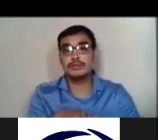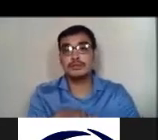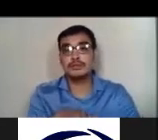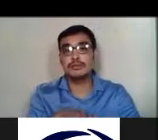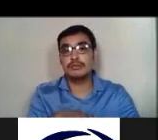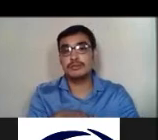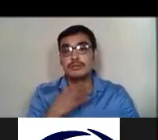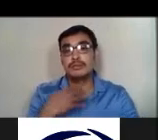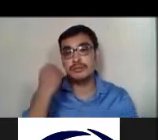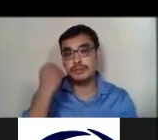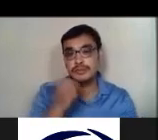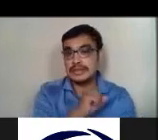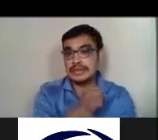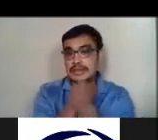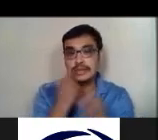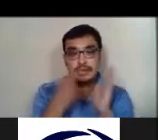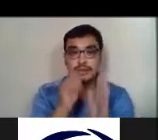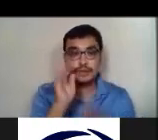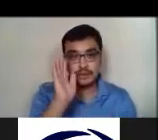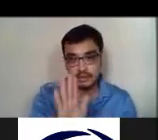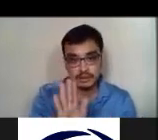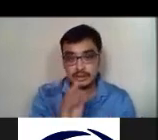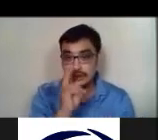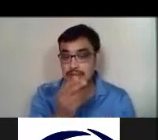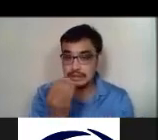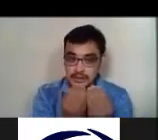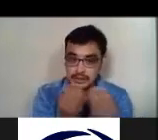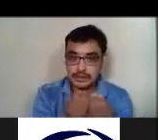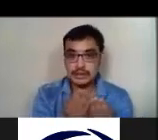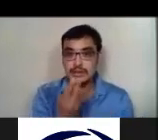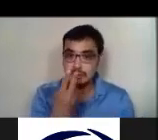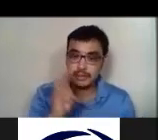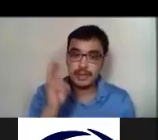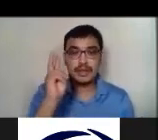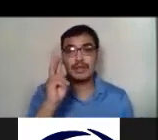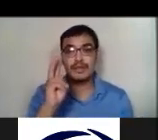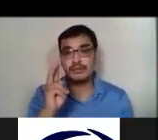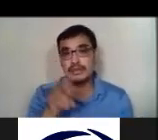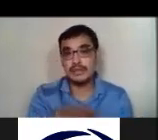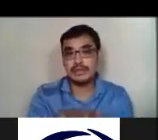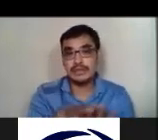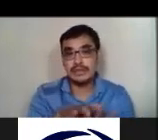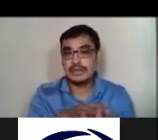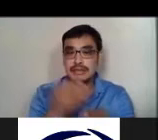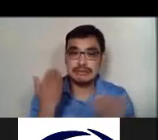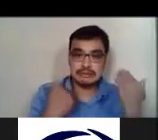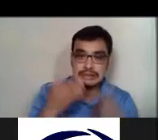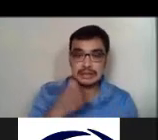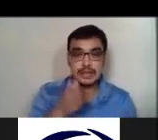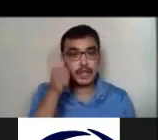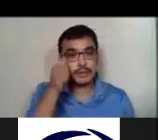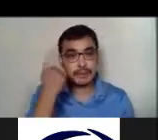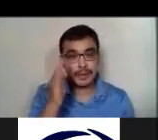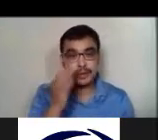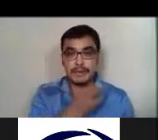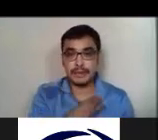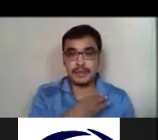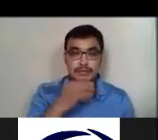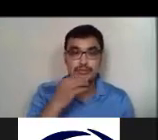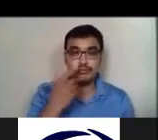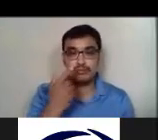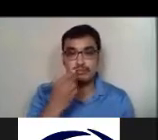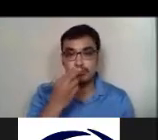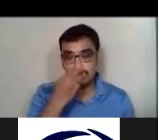सुसाइड रिस्क देखिन्छ. त्यसै गरी मल्टिपल टाइप अफ भायोलेन्स एक्सपिरियन्स गर्नुभएकोमा सुसाइड रिस्क धेरै देखिन्छ